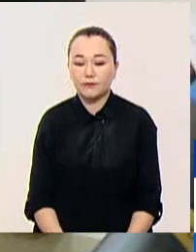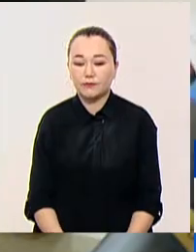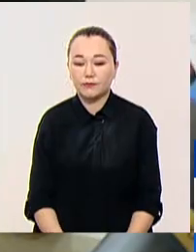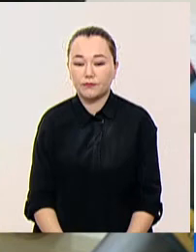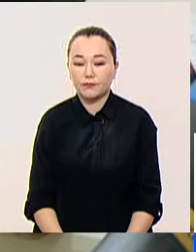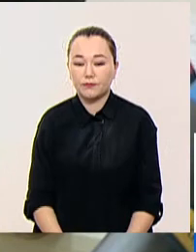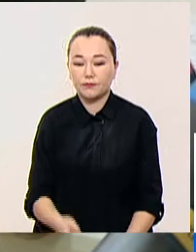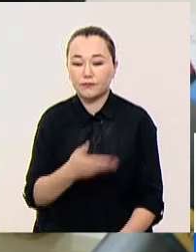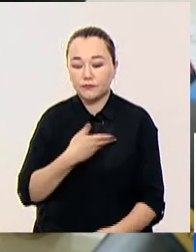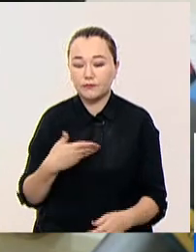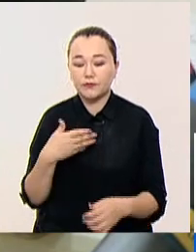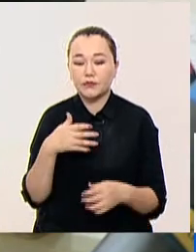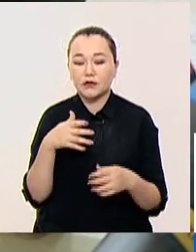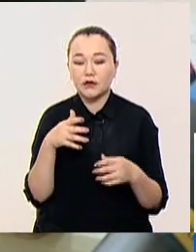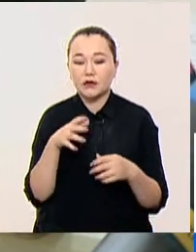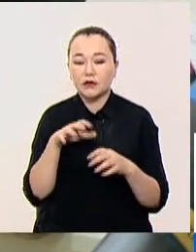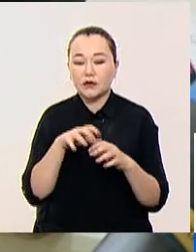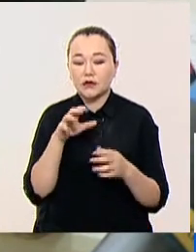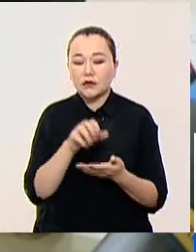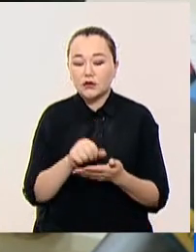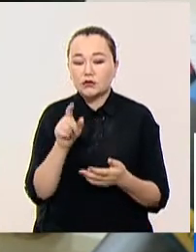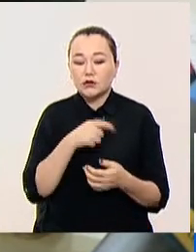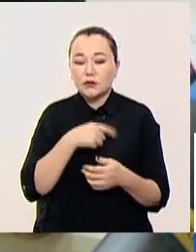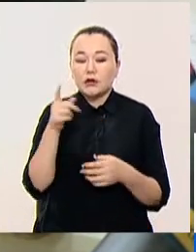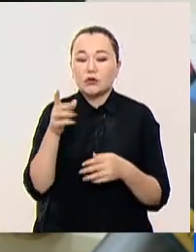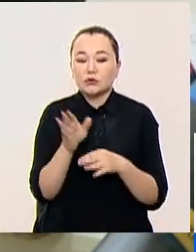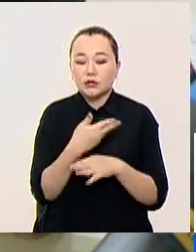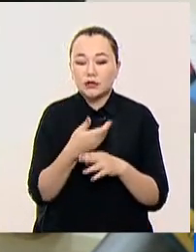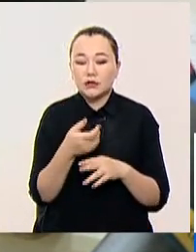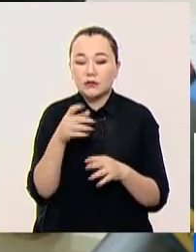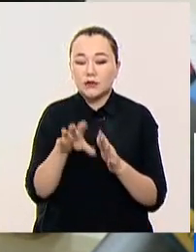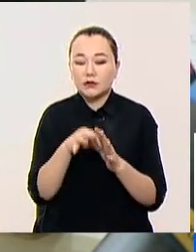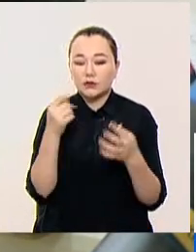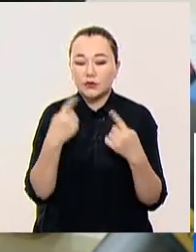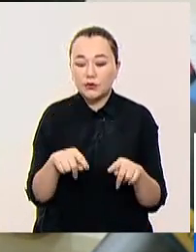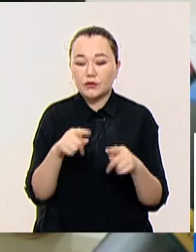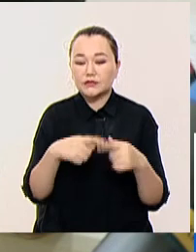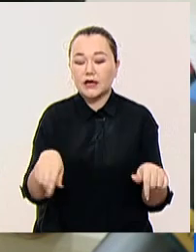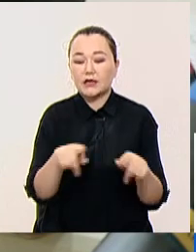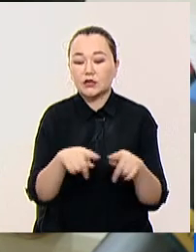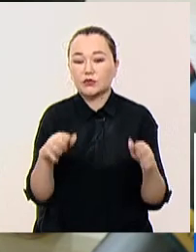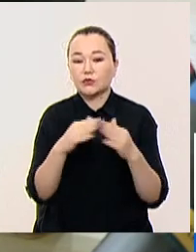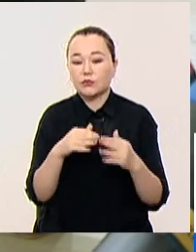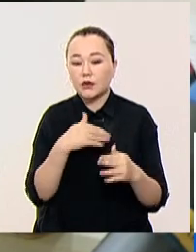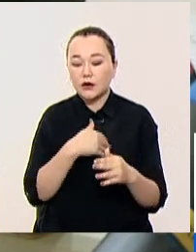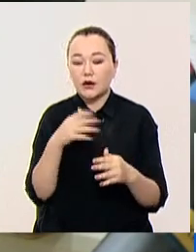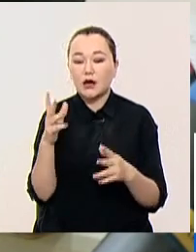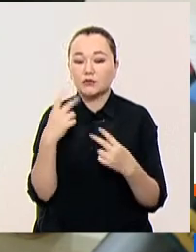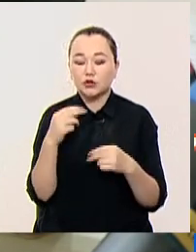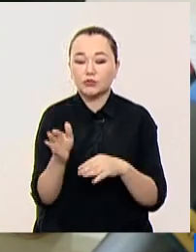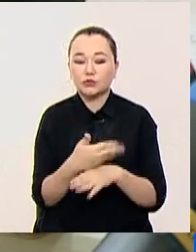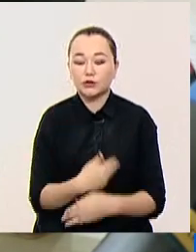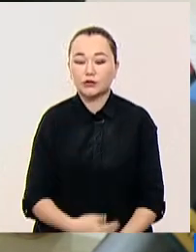Мы видели это здание, мы им сделали замечание, чтобы они устранили и подобрали другое здание. Они обещали нам устранить.